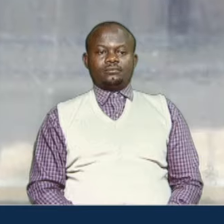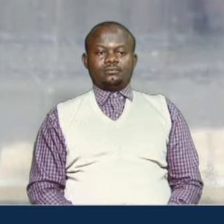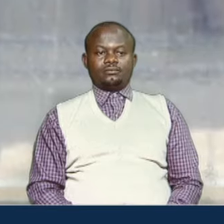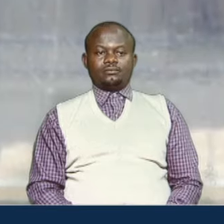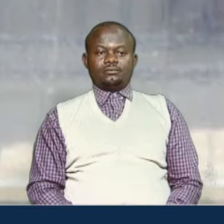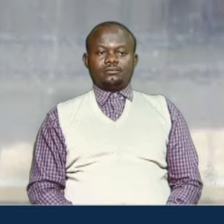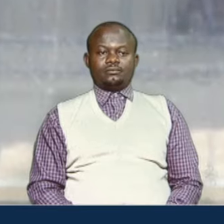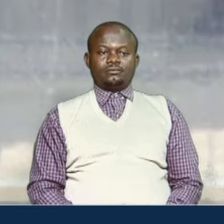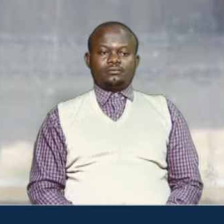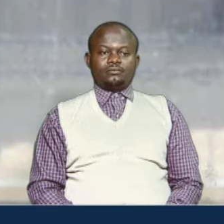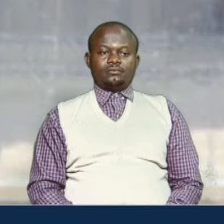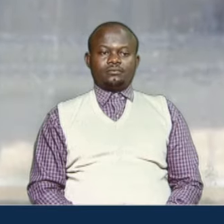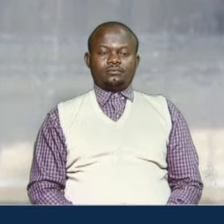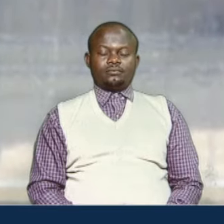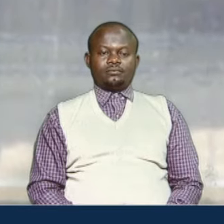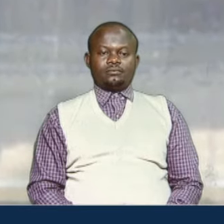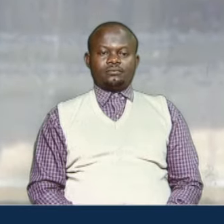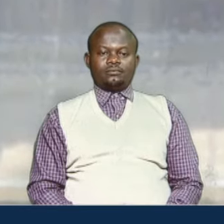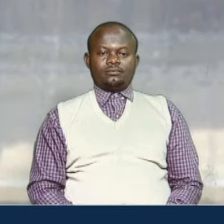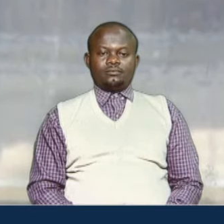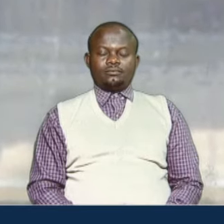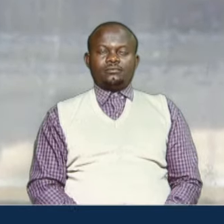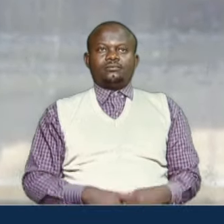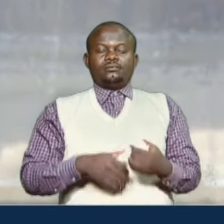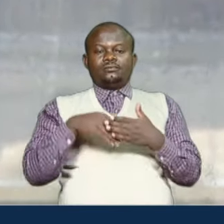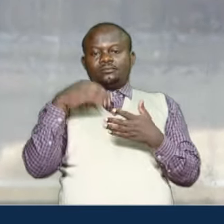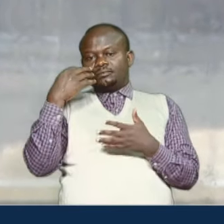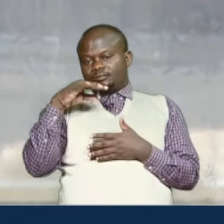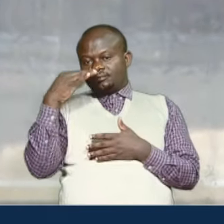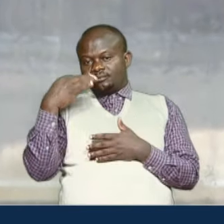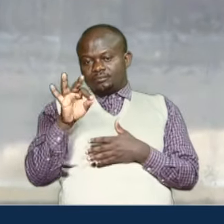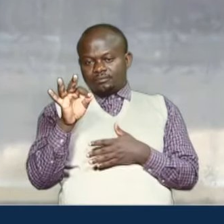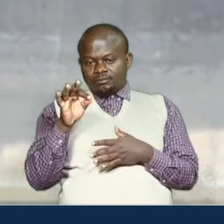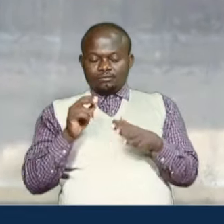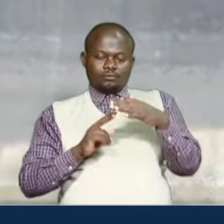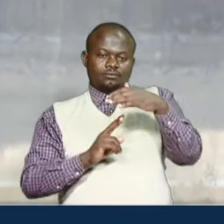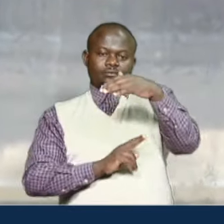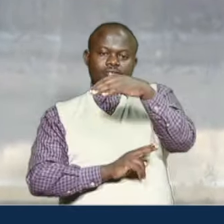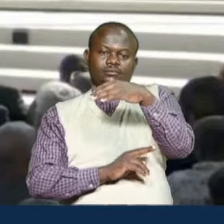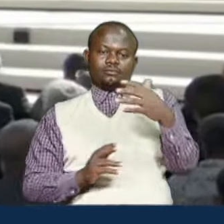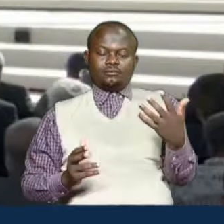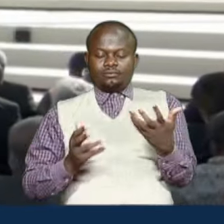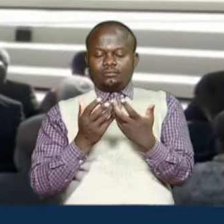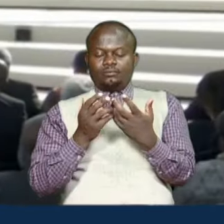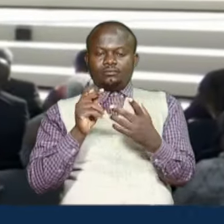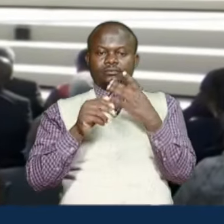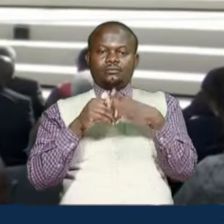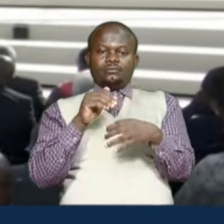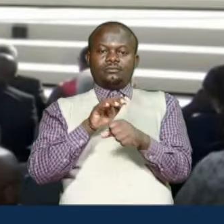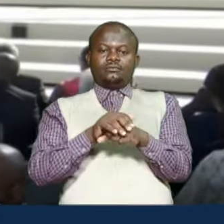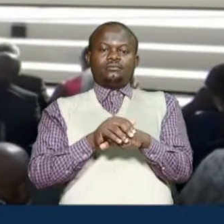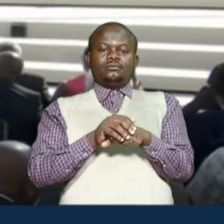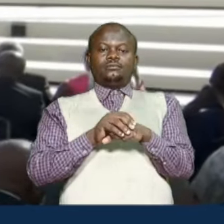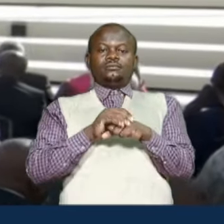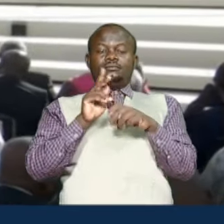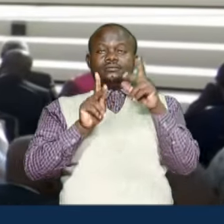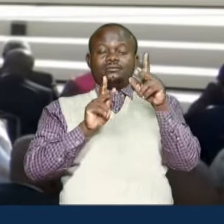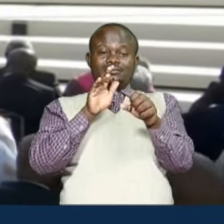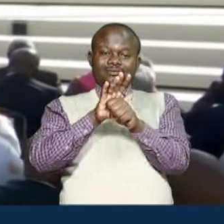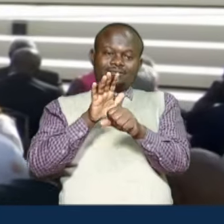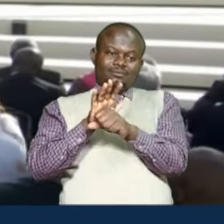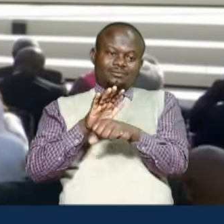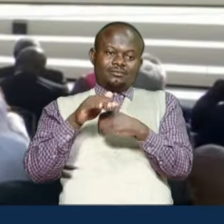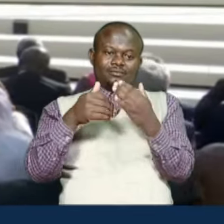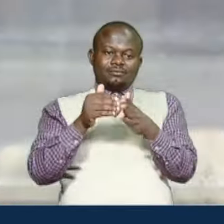est ce pont entre les siècles Igifaransa ni ikiraro gihuza ibisekuru amoko y'abatuye isi ndetse n'abantu